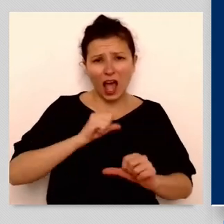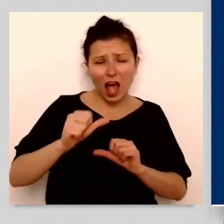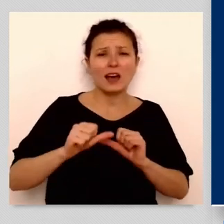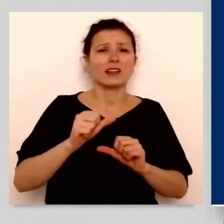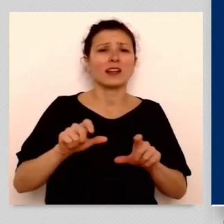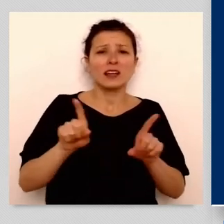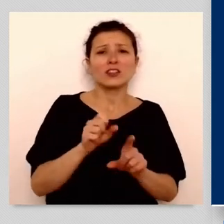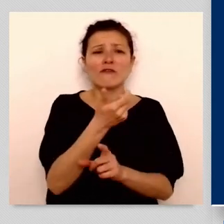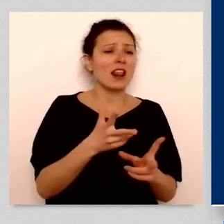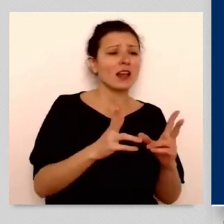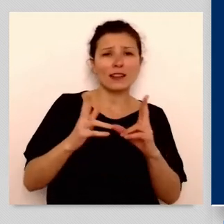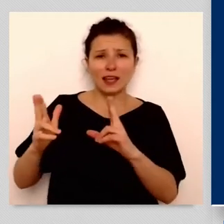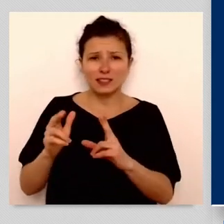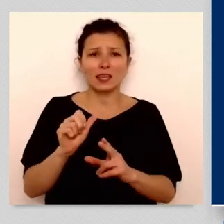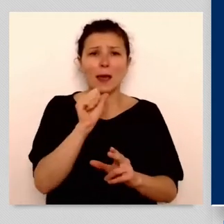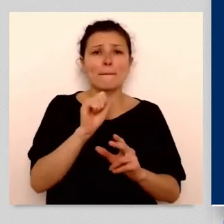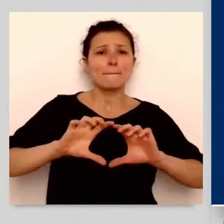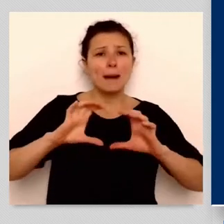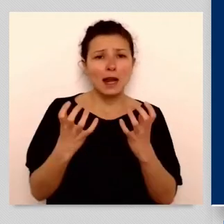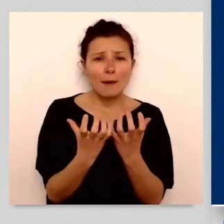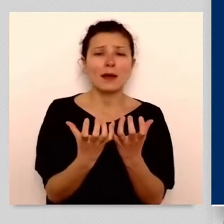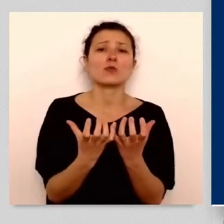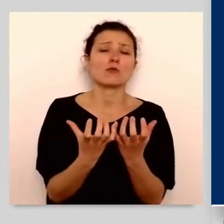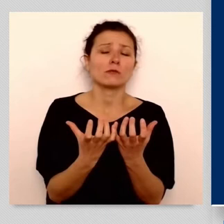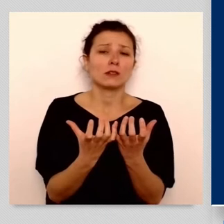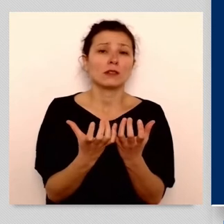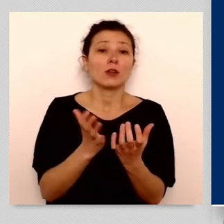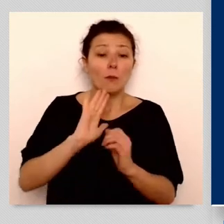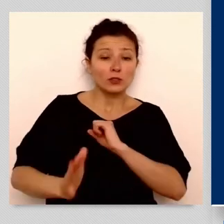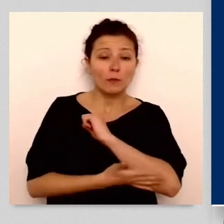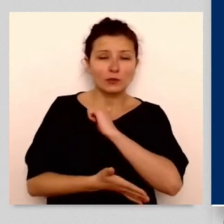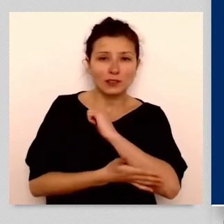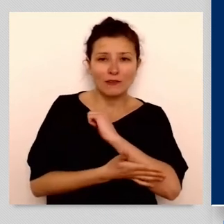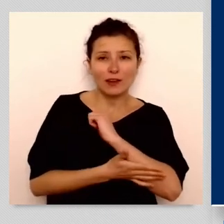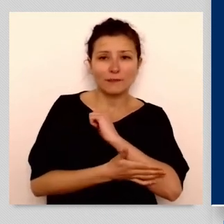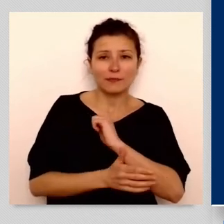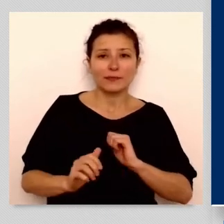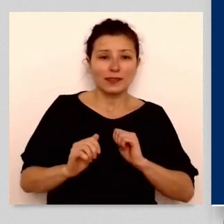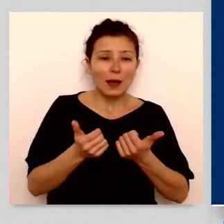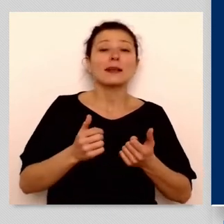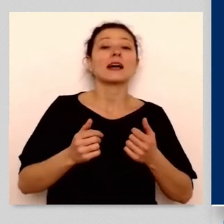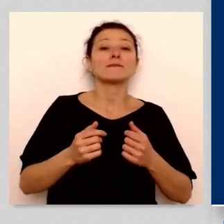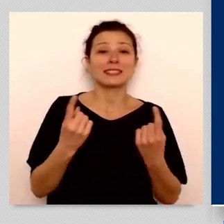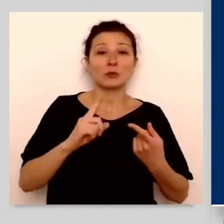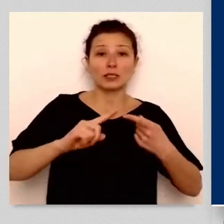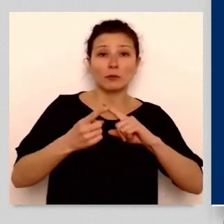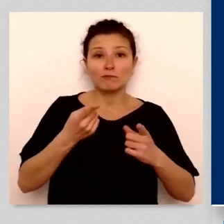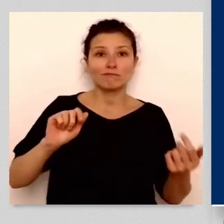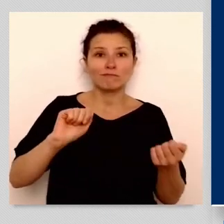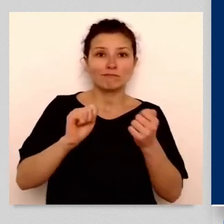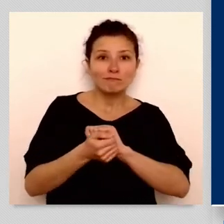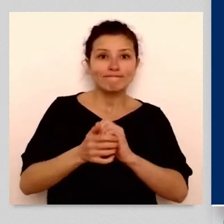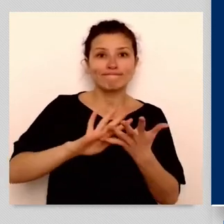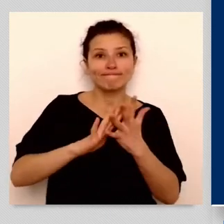kadencji parlamentarnych stanie się podstawą do reorganizacji, rekonstrukcji sceny politycznej, wyjścia